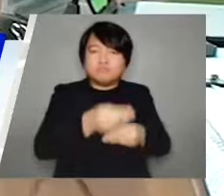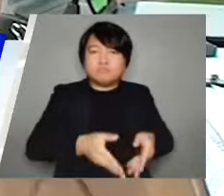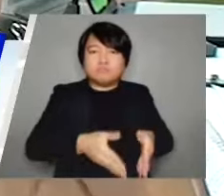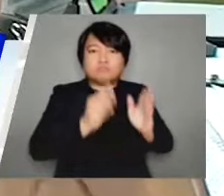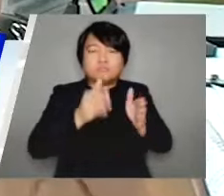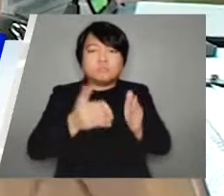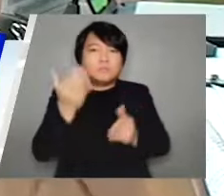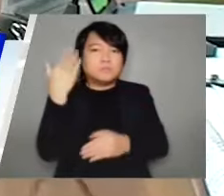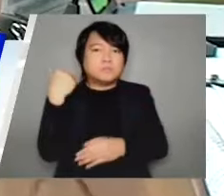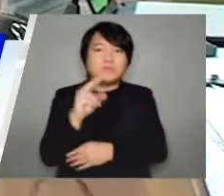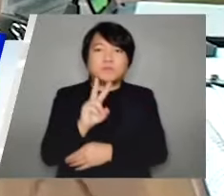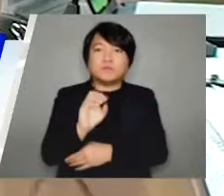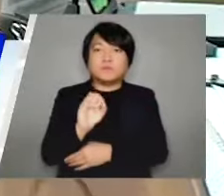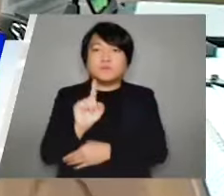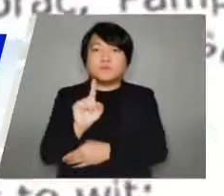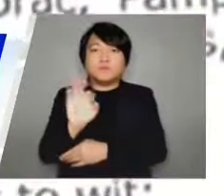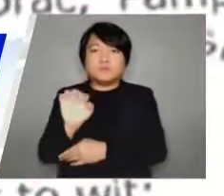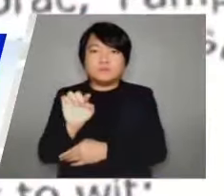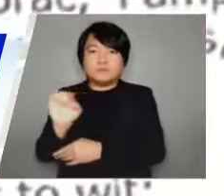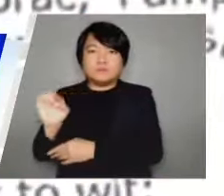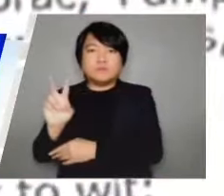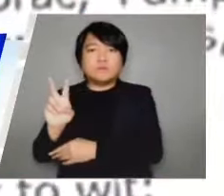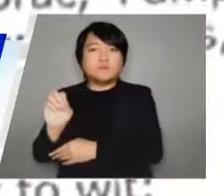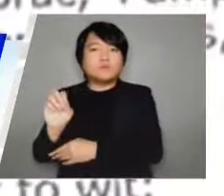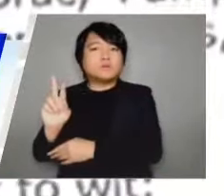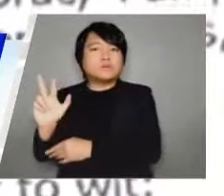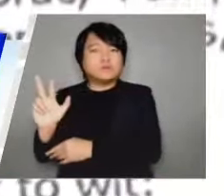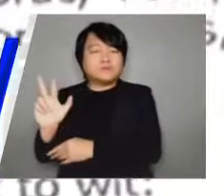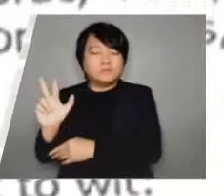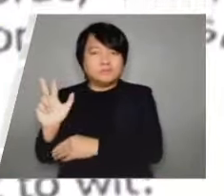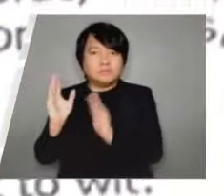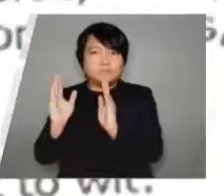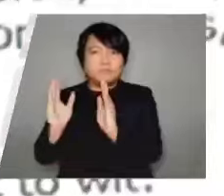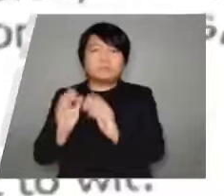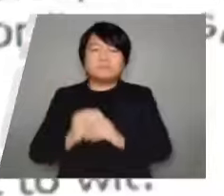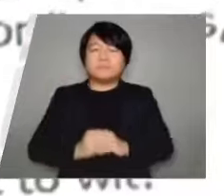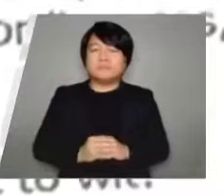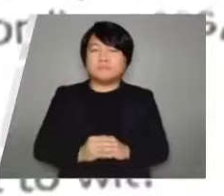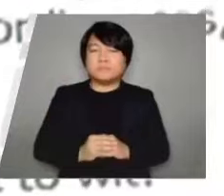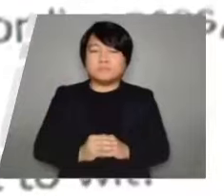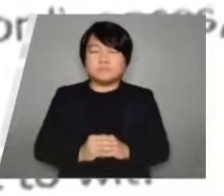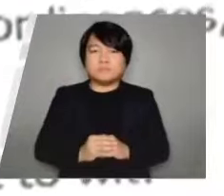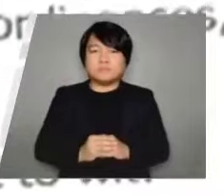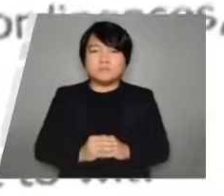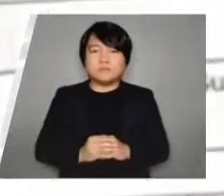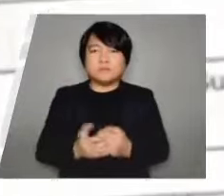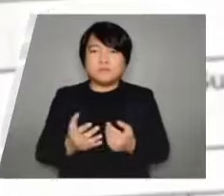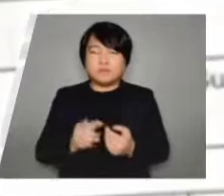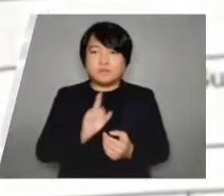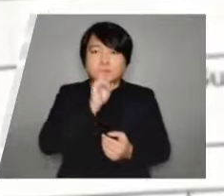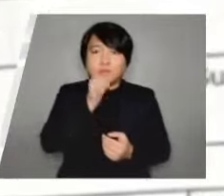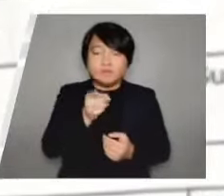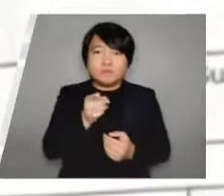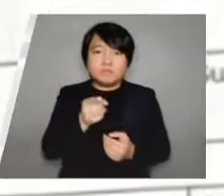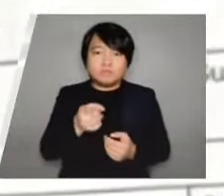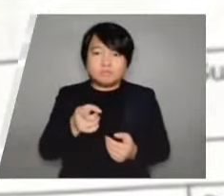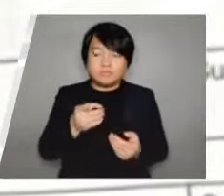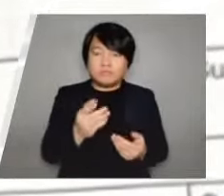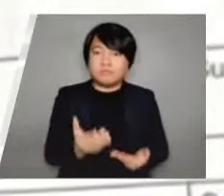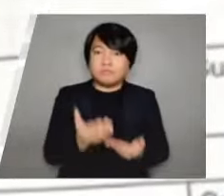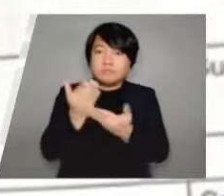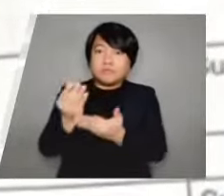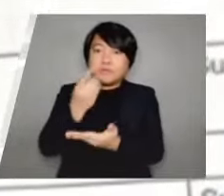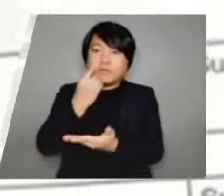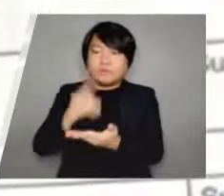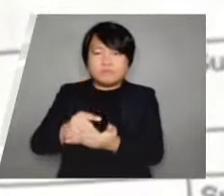2019 hanggang 2023. Sa kabila ng kakulangan sa mga kaukulang requirements at dokumento, lumabas din na nang